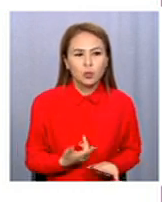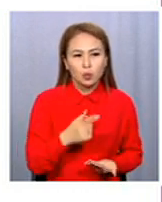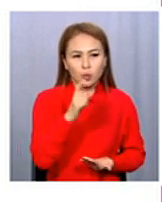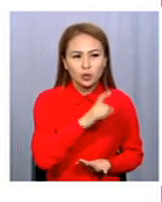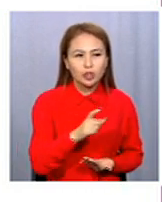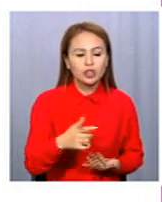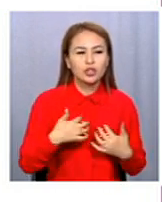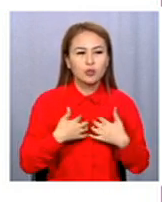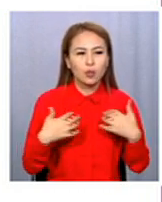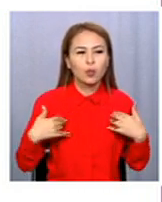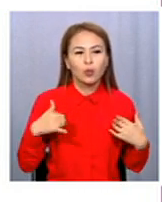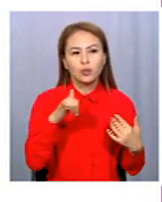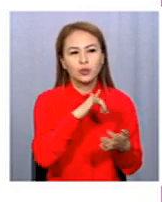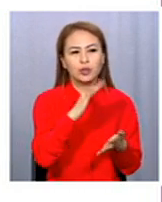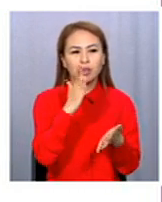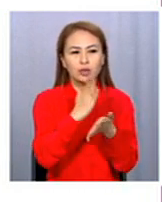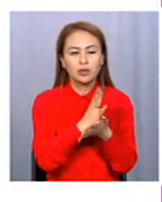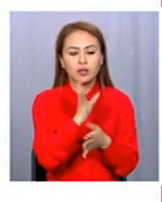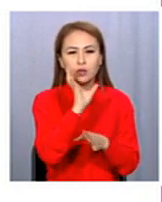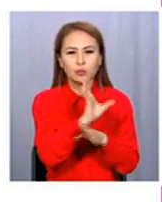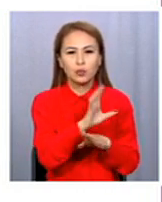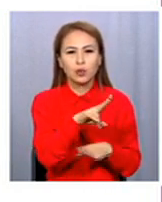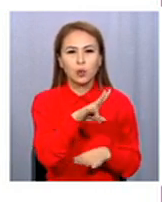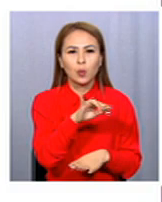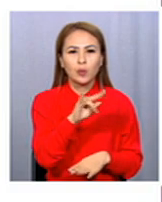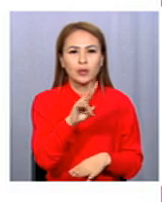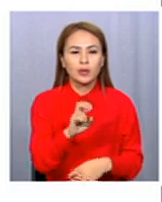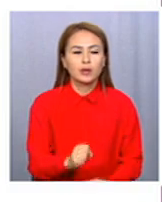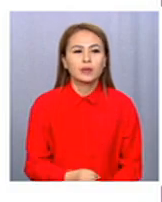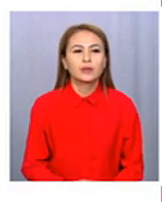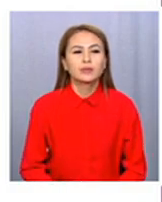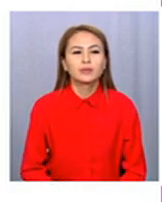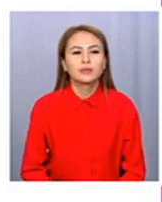и животные. У нее есть спутник Луна.